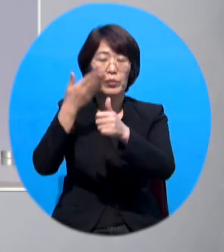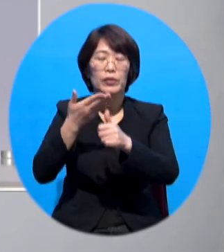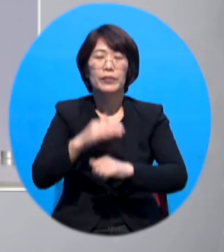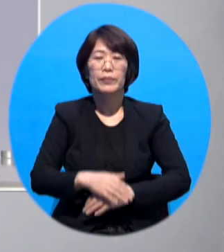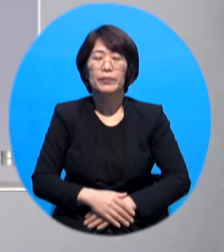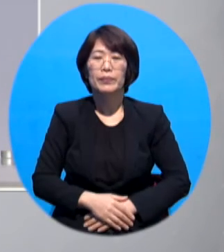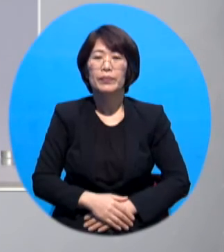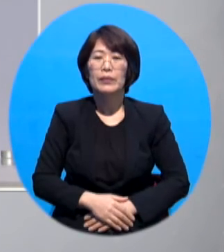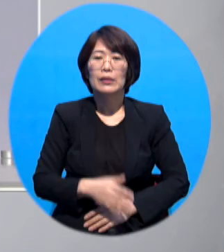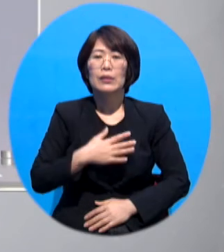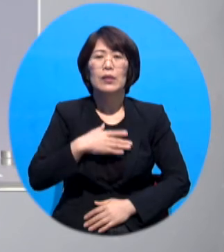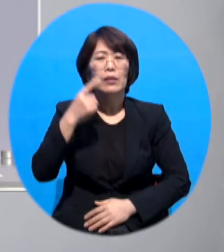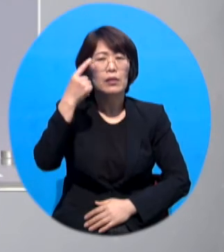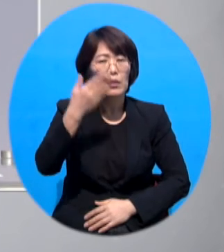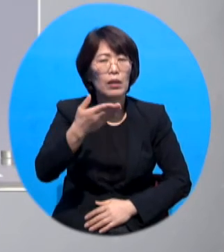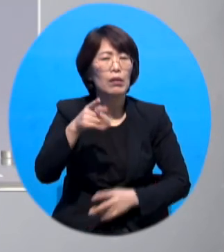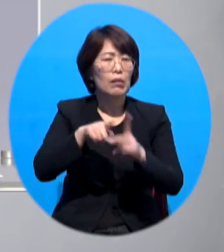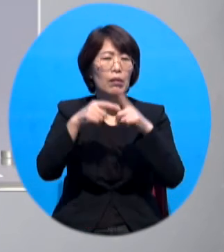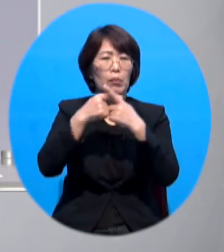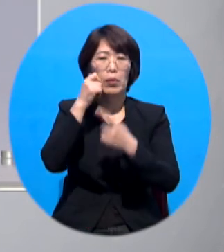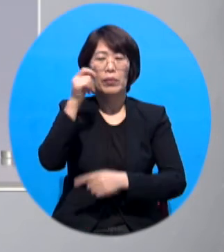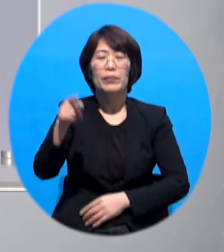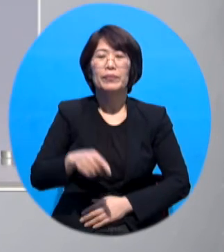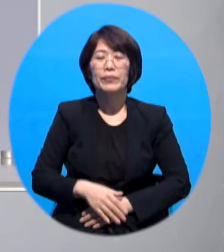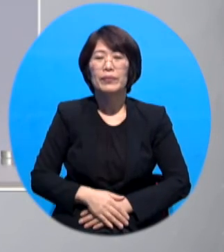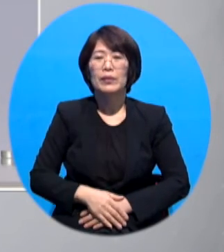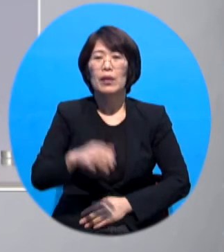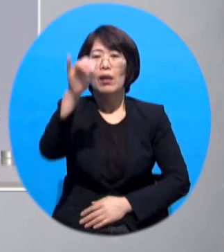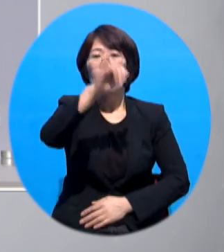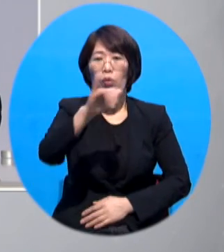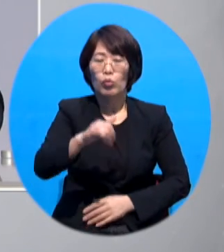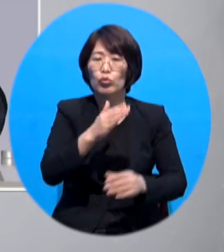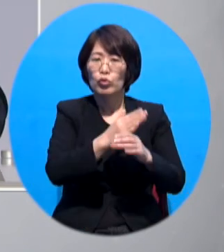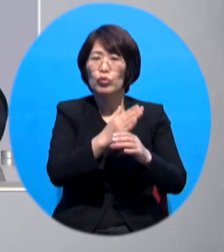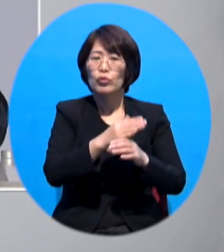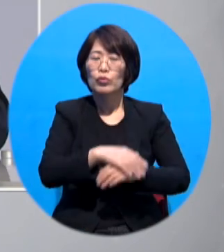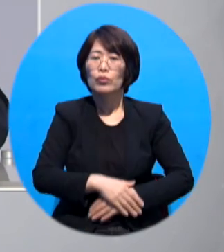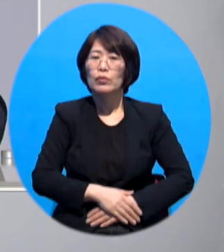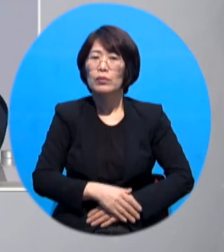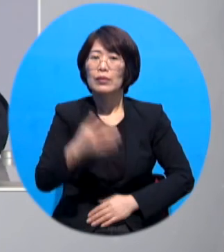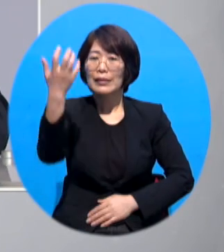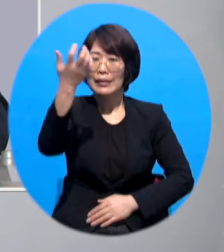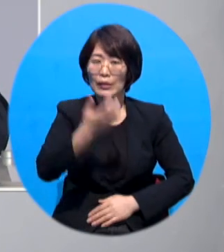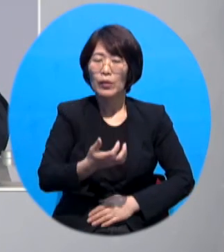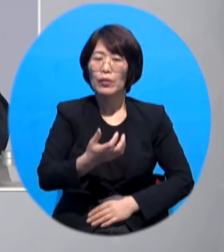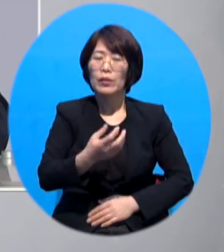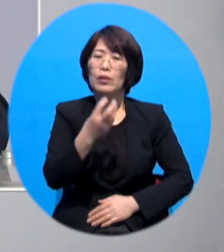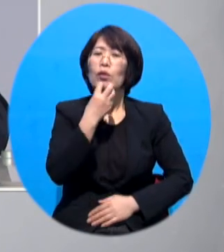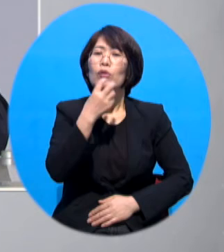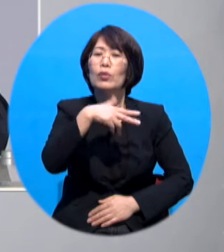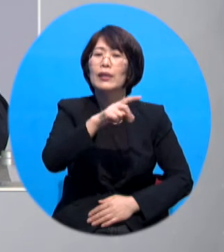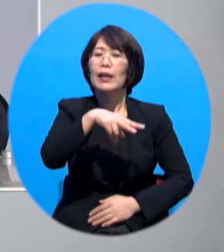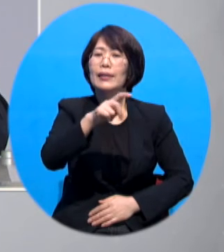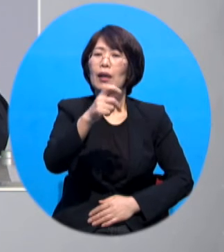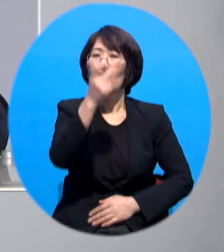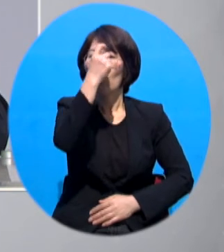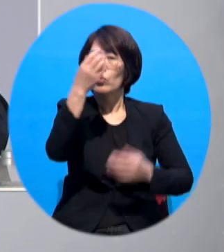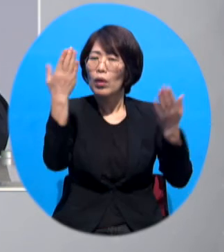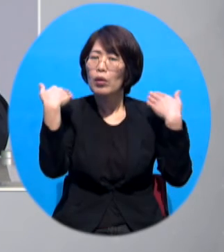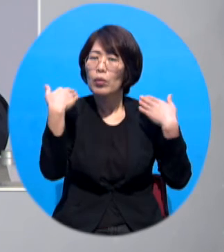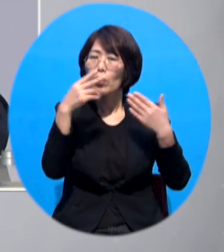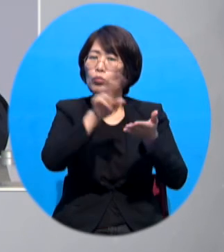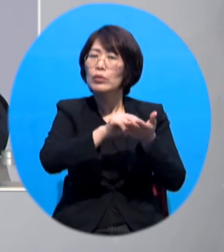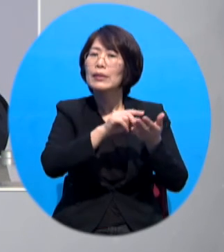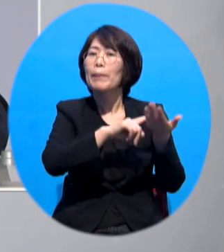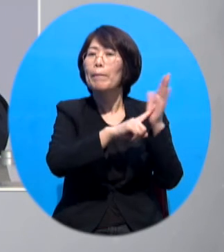3초 입니다 제 질문을 잘못 이해하신 것 같은데요 전북에서 또 로 상상 거나 서울에서 자사고 문제를 거론할 때